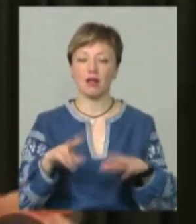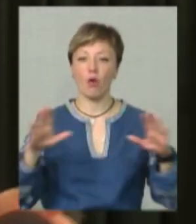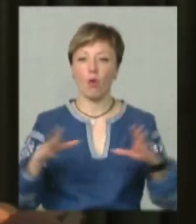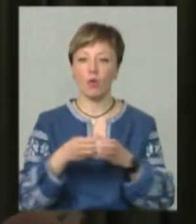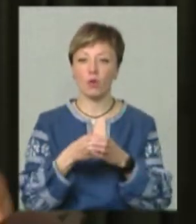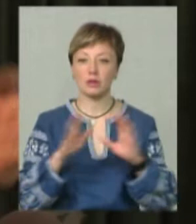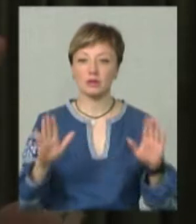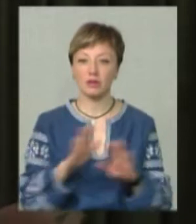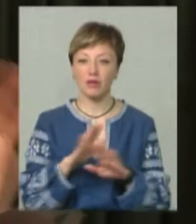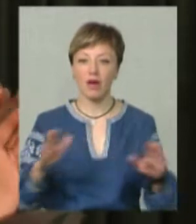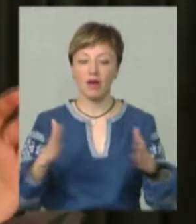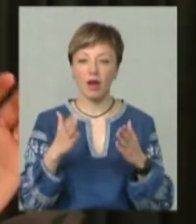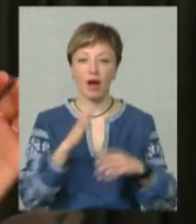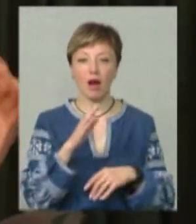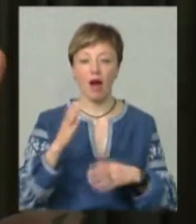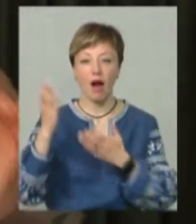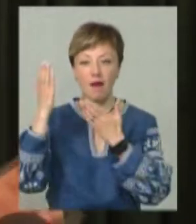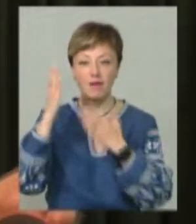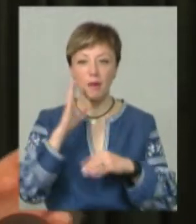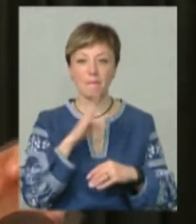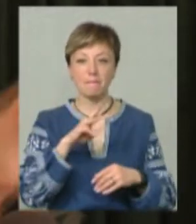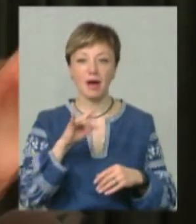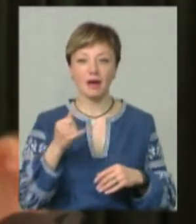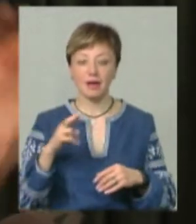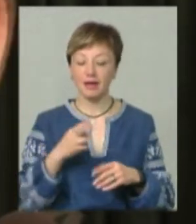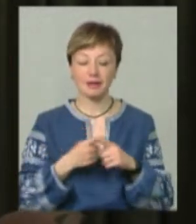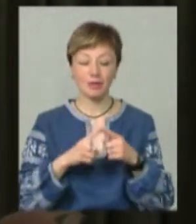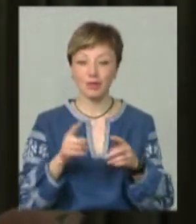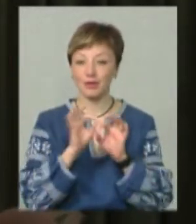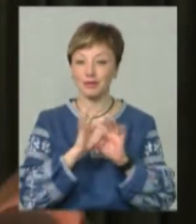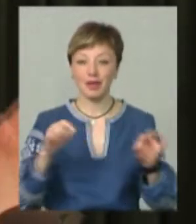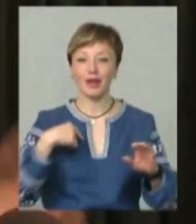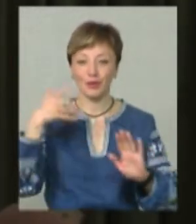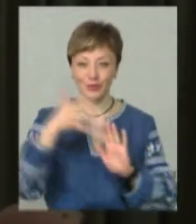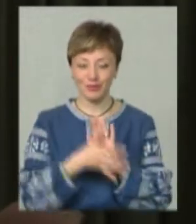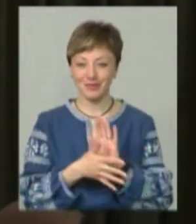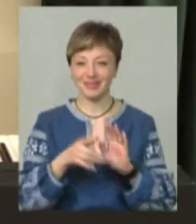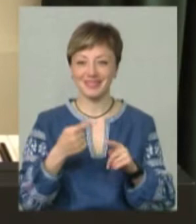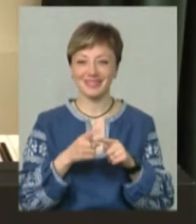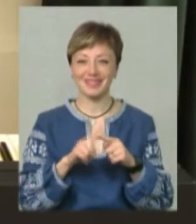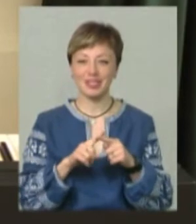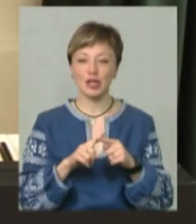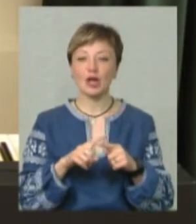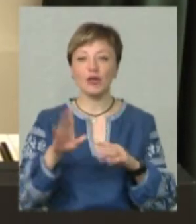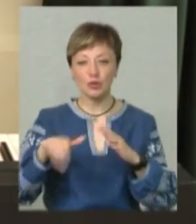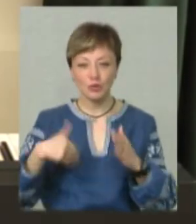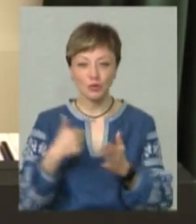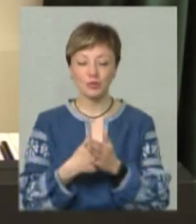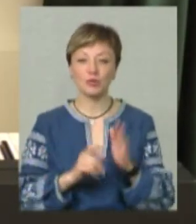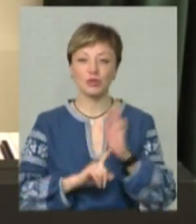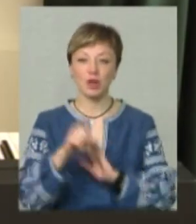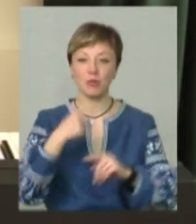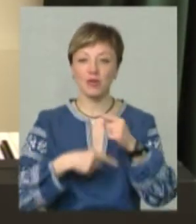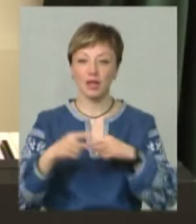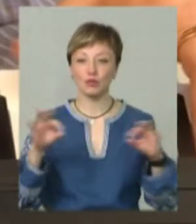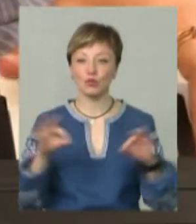співав якусь Аве Марію, і це було божественно, і я розуміла, що я з хором, а не на органіці. Саме з того часу Олена почала